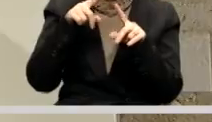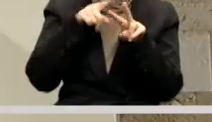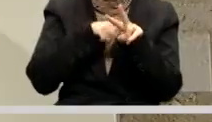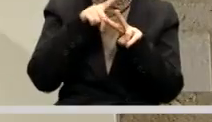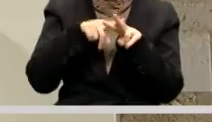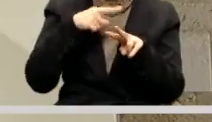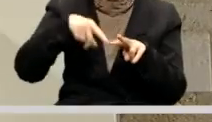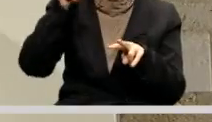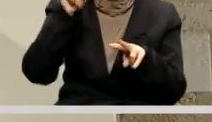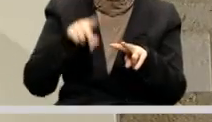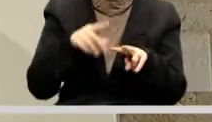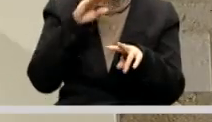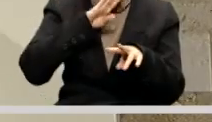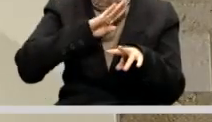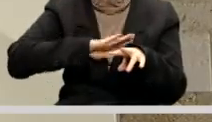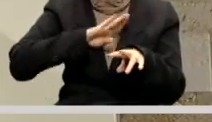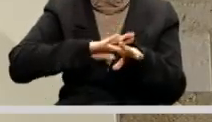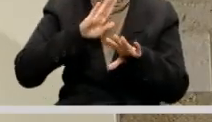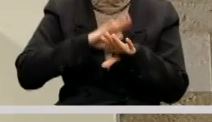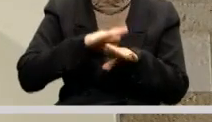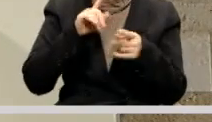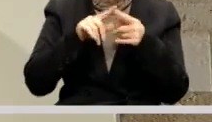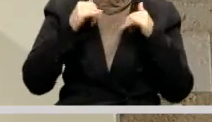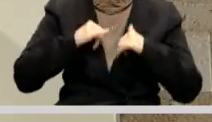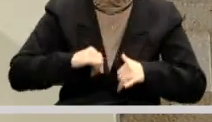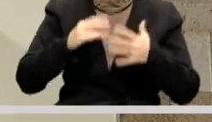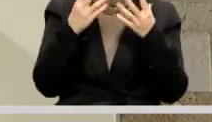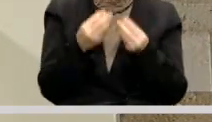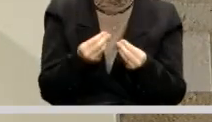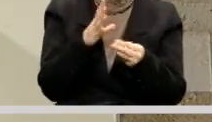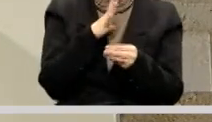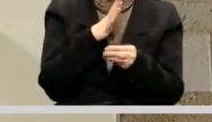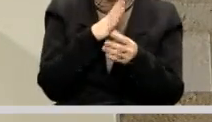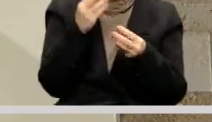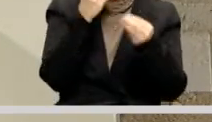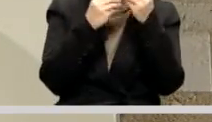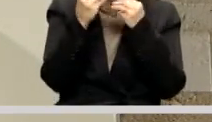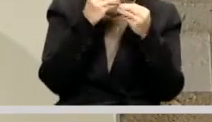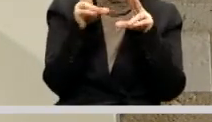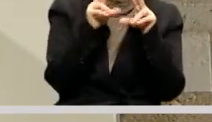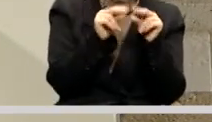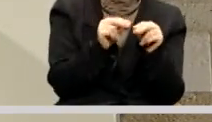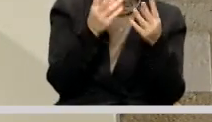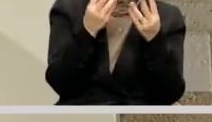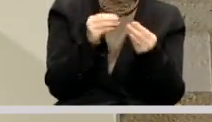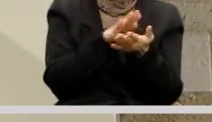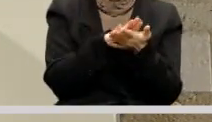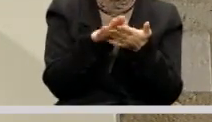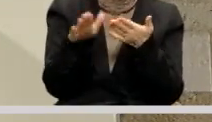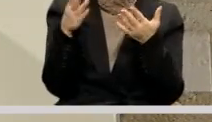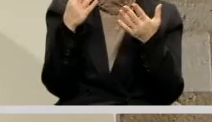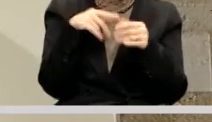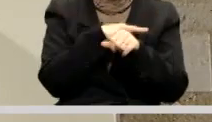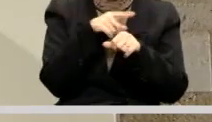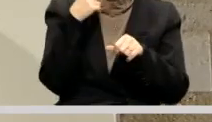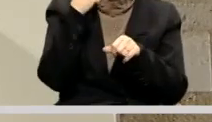dinginliğimizi sağlayabilmek için oldukça rahatlatıcı bir etki gösteriyor. Aslında beslenmemizi tam anlamıyla düzeltebildiğimizde,